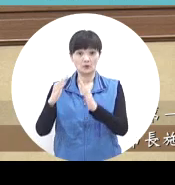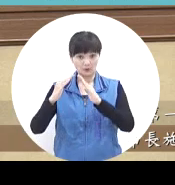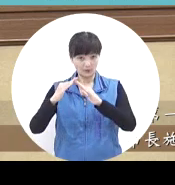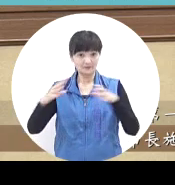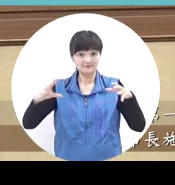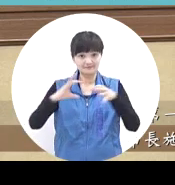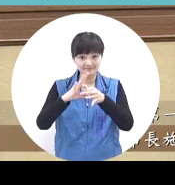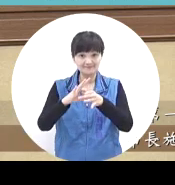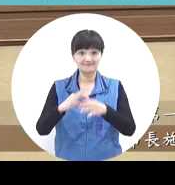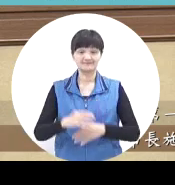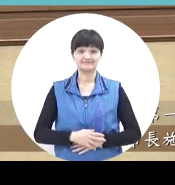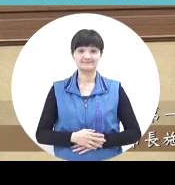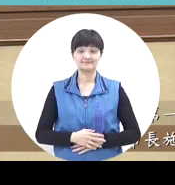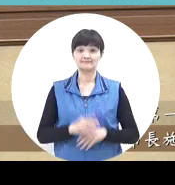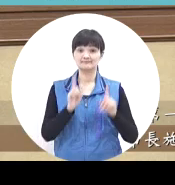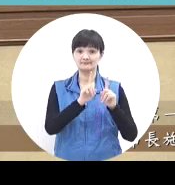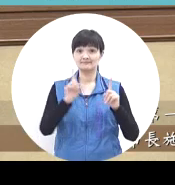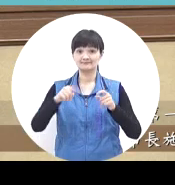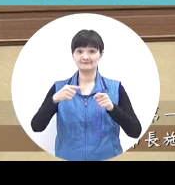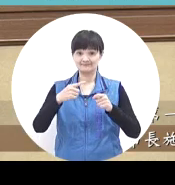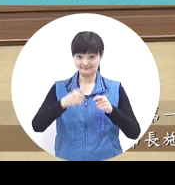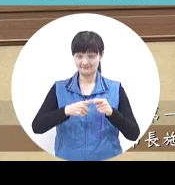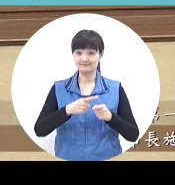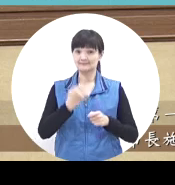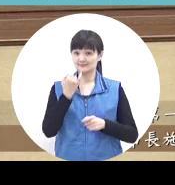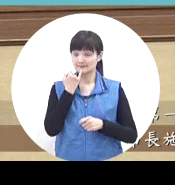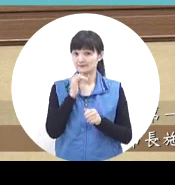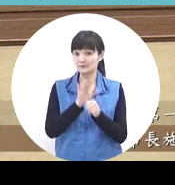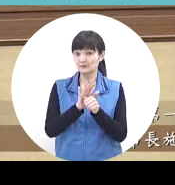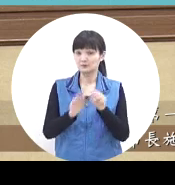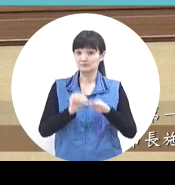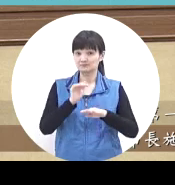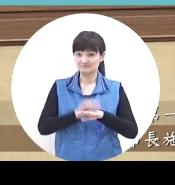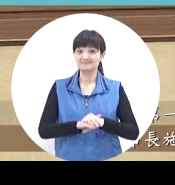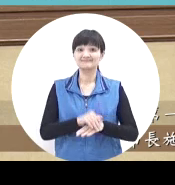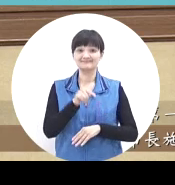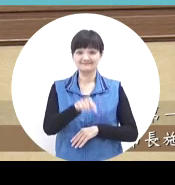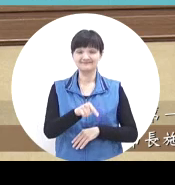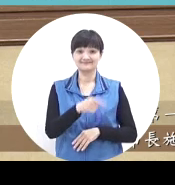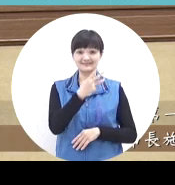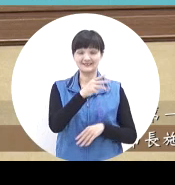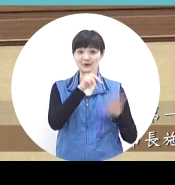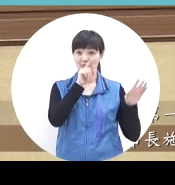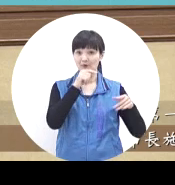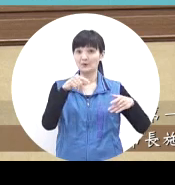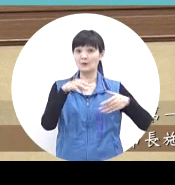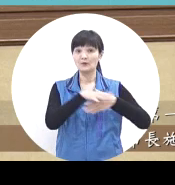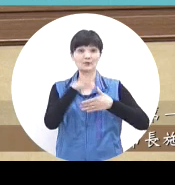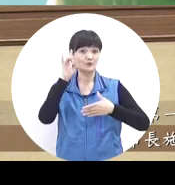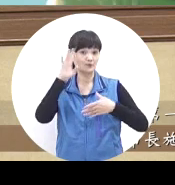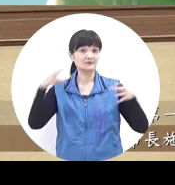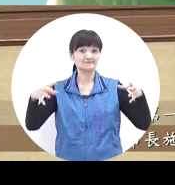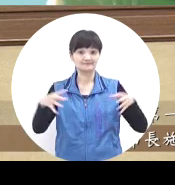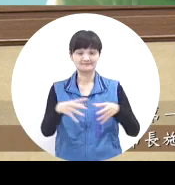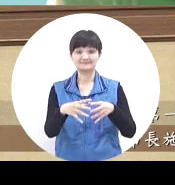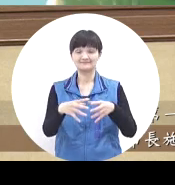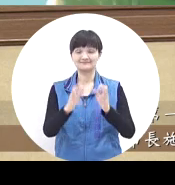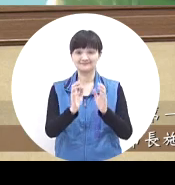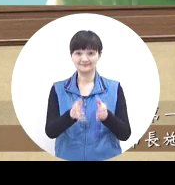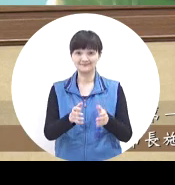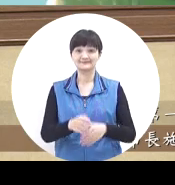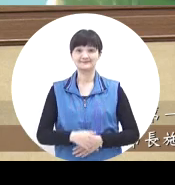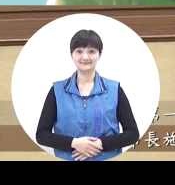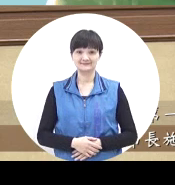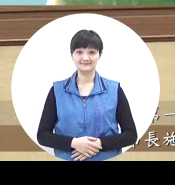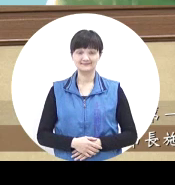所以我们在111年，希望能够完成山林文创的整合的一个计划。至于我